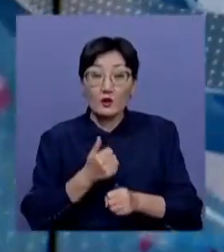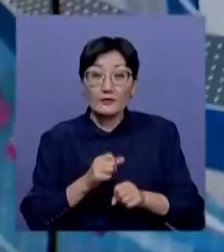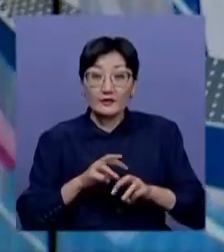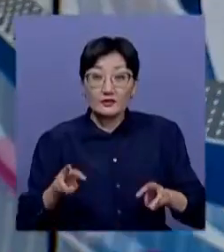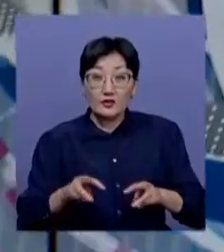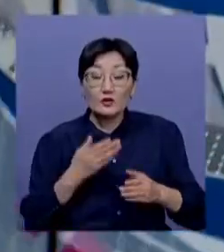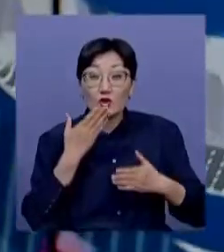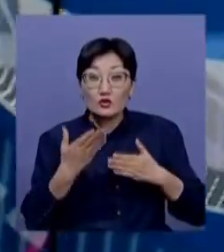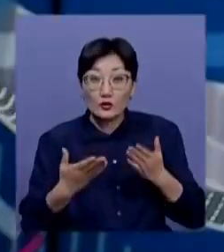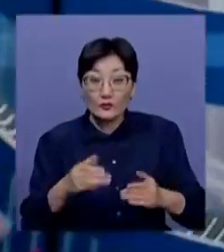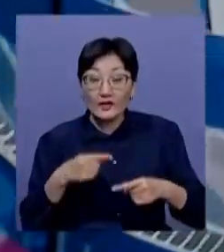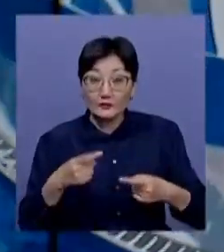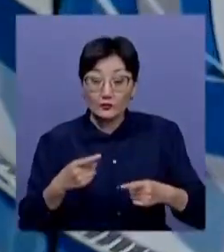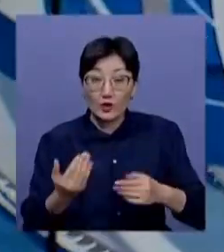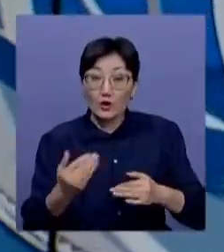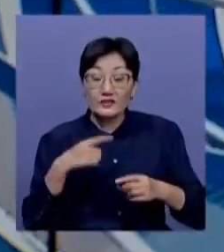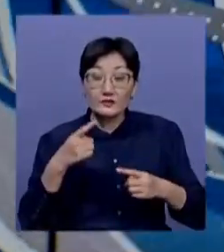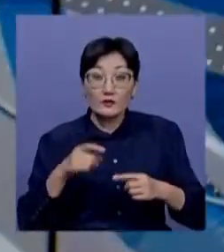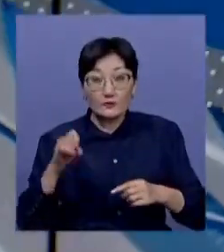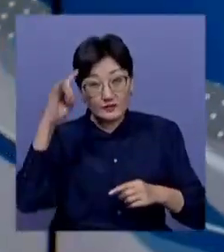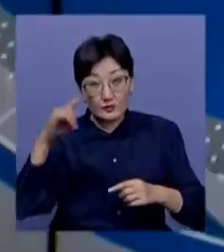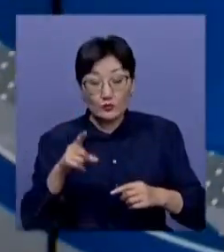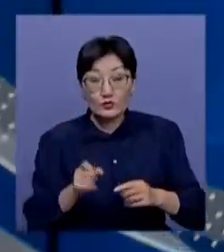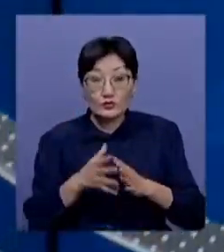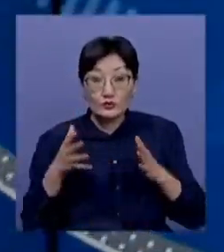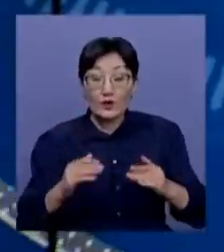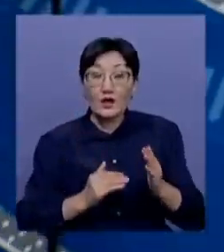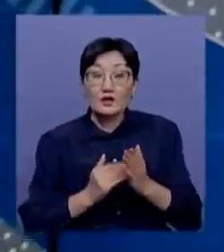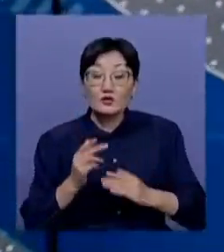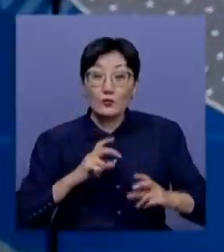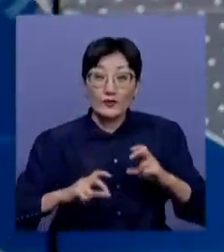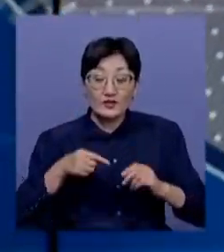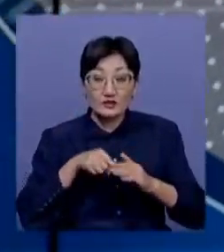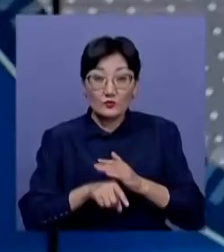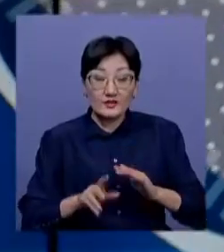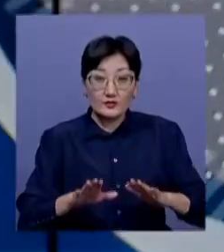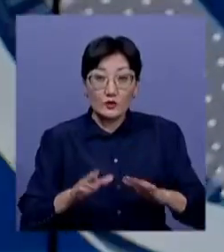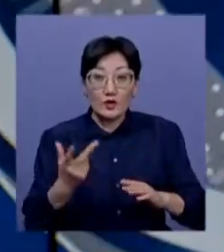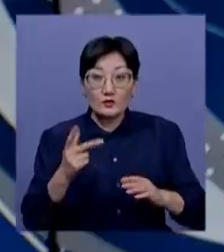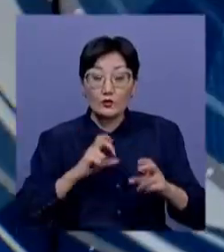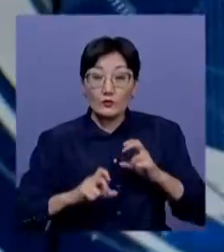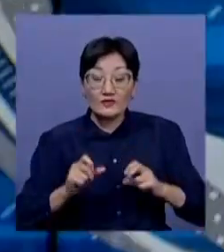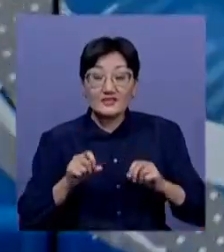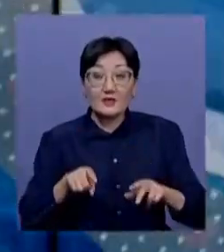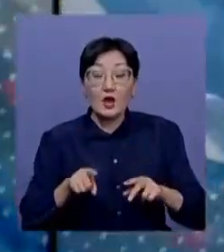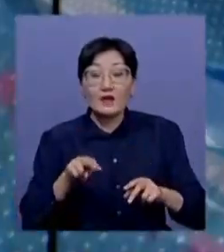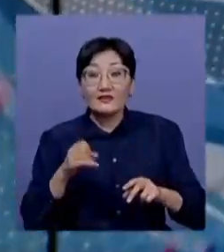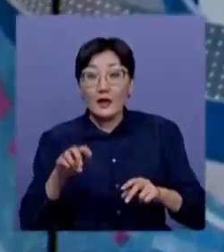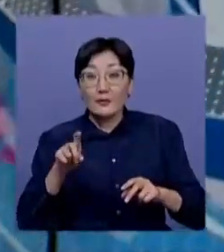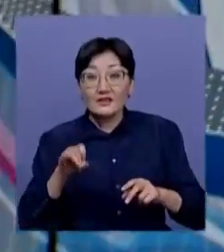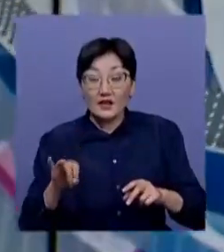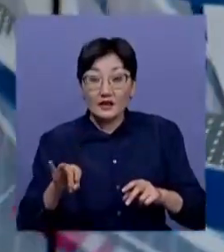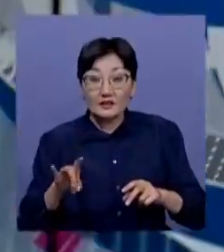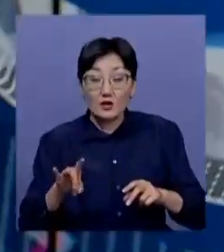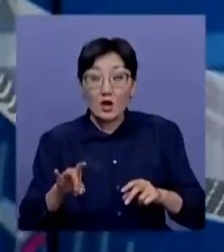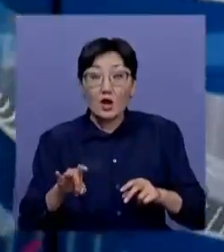премьер-министрге жолдаған сауалында айтты. Оның сөзінше елімізде 100-ден астам жоғары оқу орындарының ішінде тек 3 университет қана Times Higher